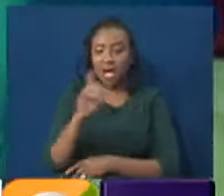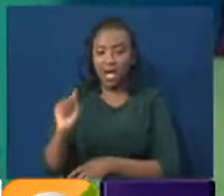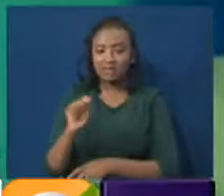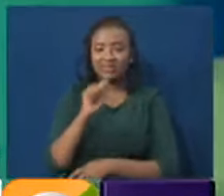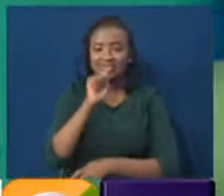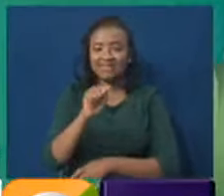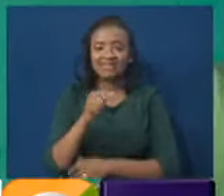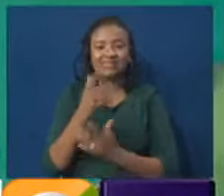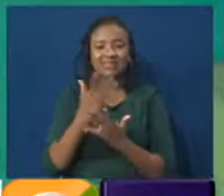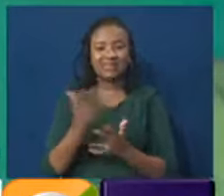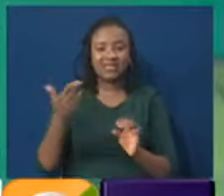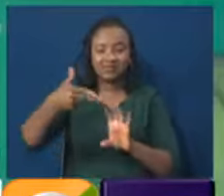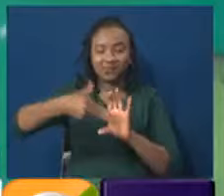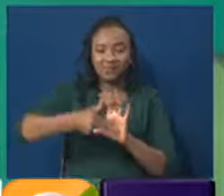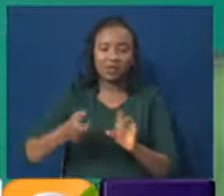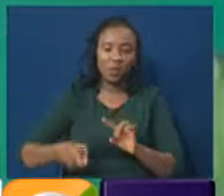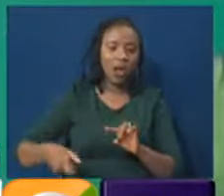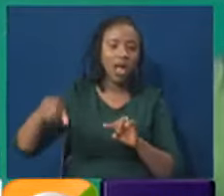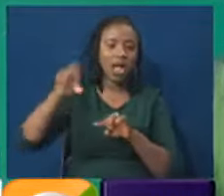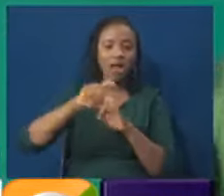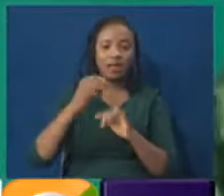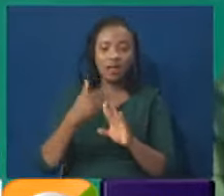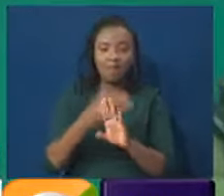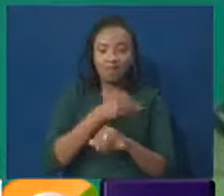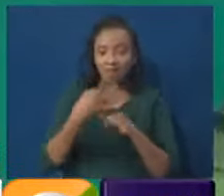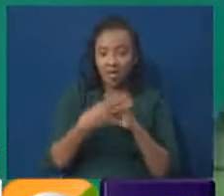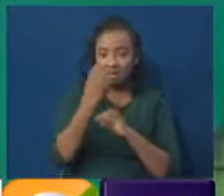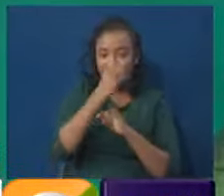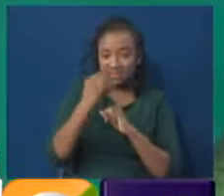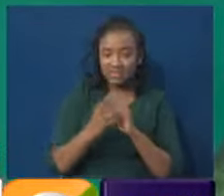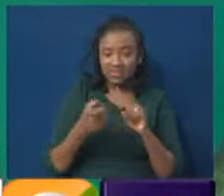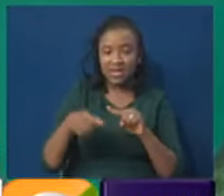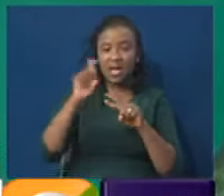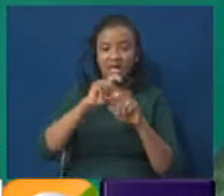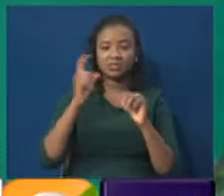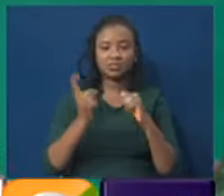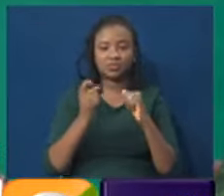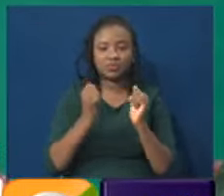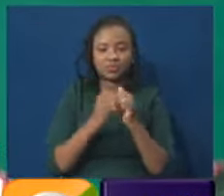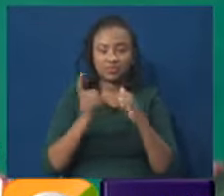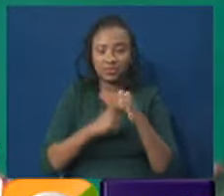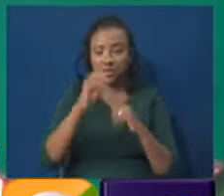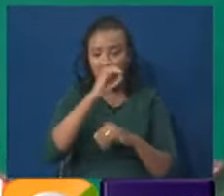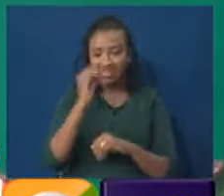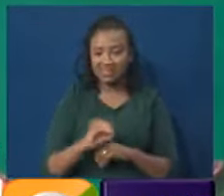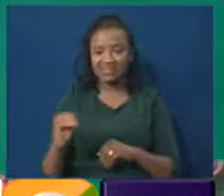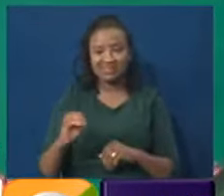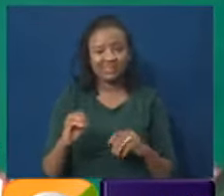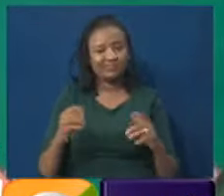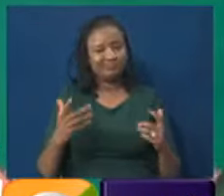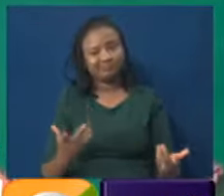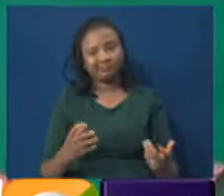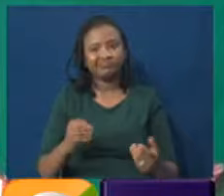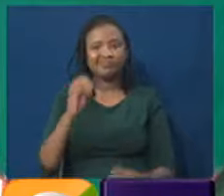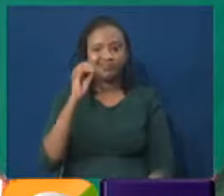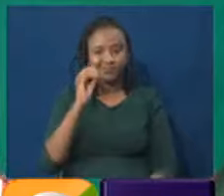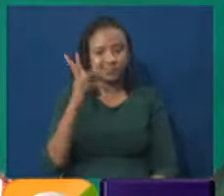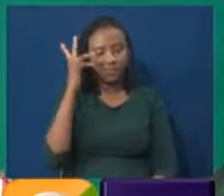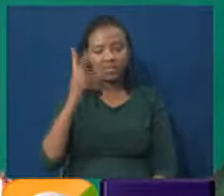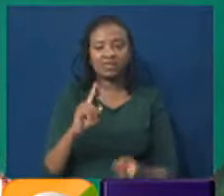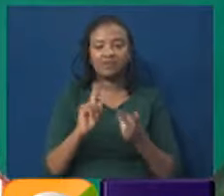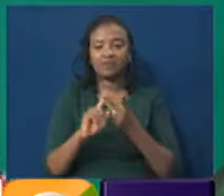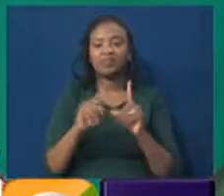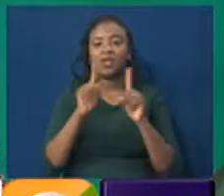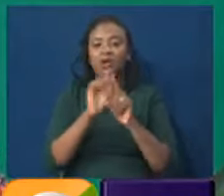petroleum product from 8% to 16%, iliongeza gharama ya maisha. Pia katika hapo hiyo financial act